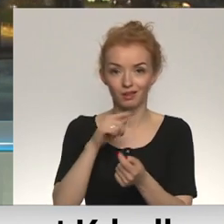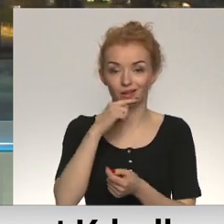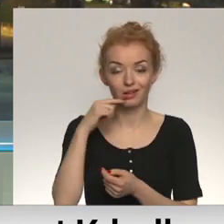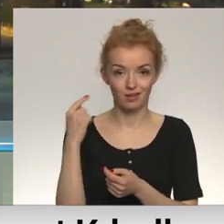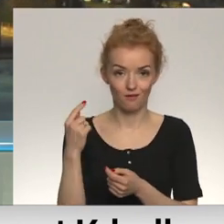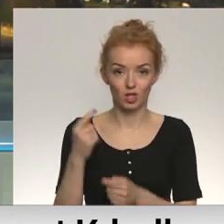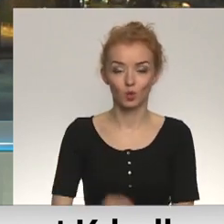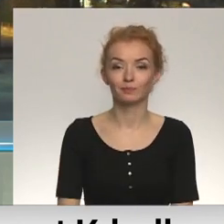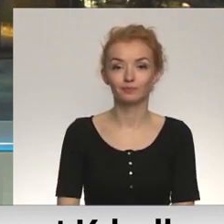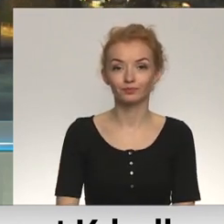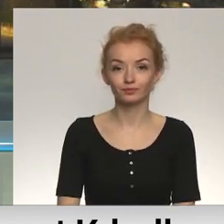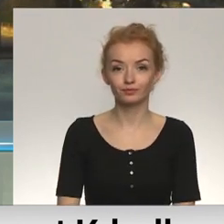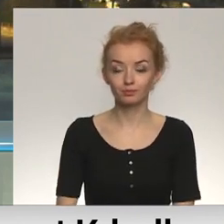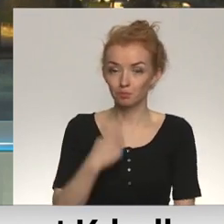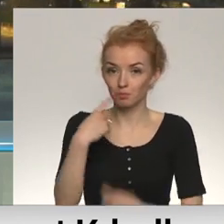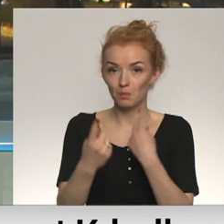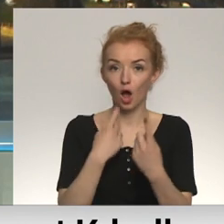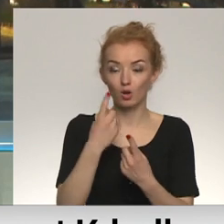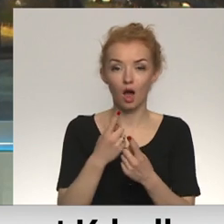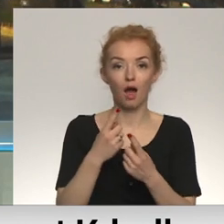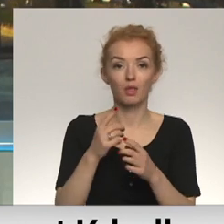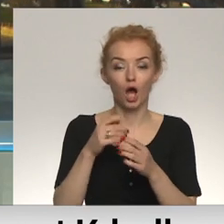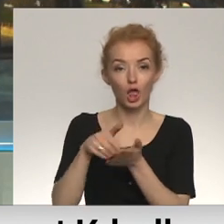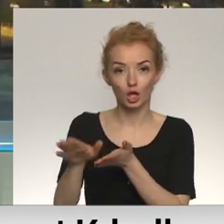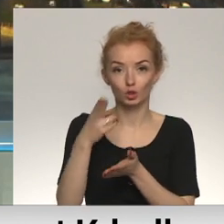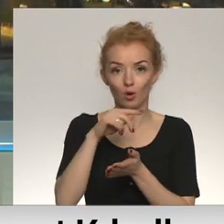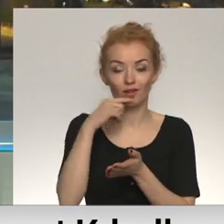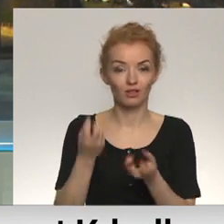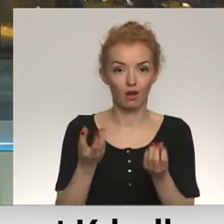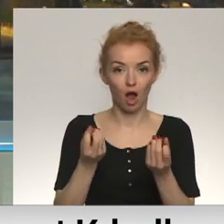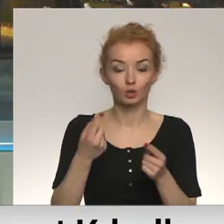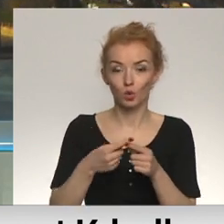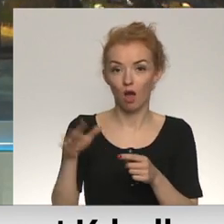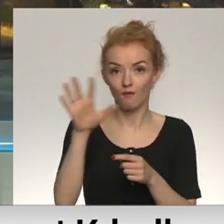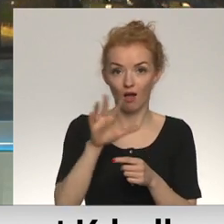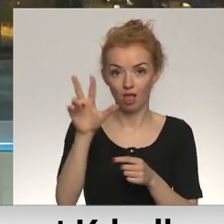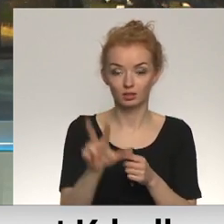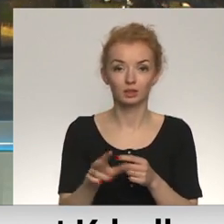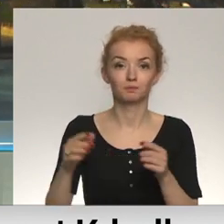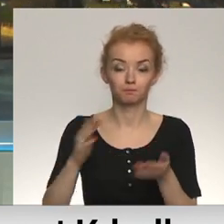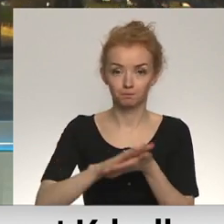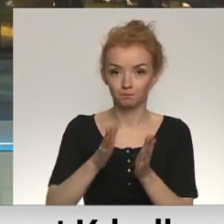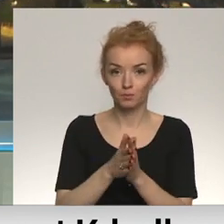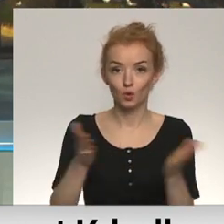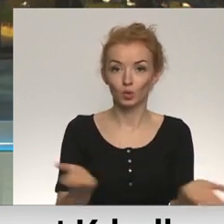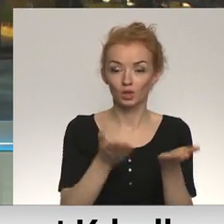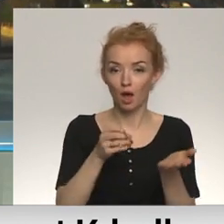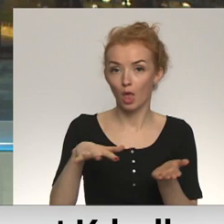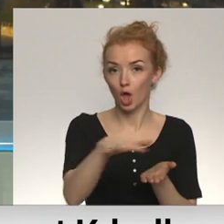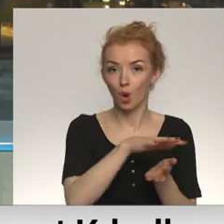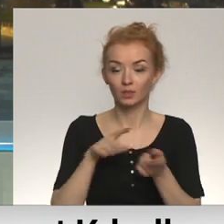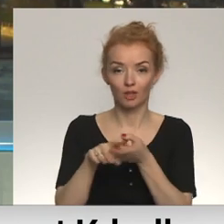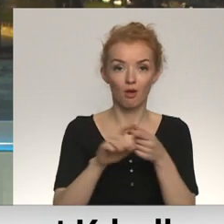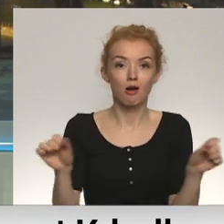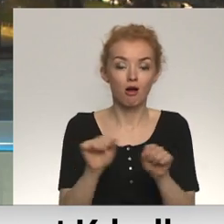sāktā kara dēļ. Pārunāt atteikšanās no Krievijas gāzes un valstis arī vienojušās mudināt Eiropas Savienību ieviest